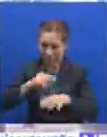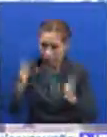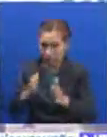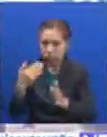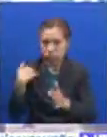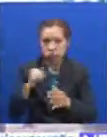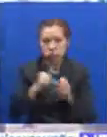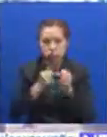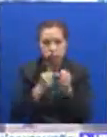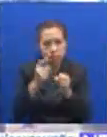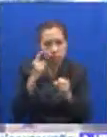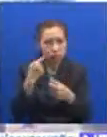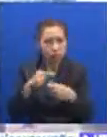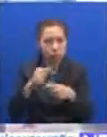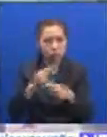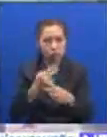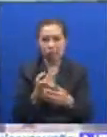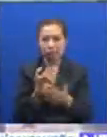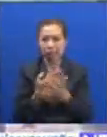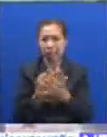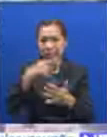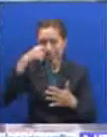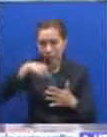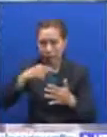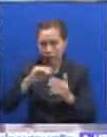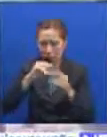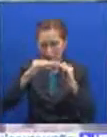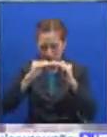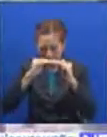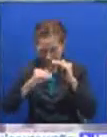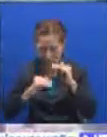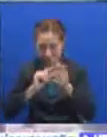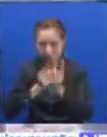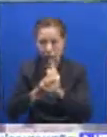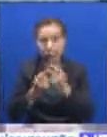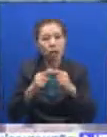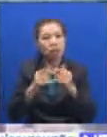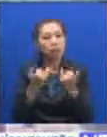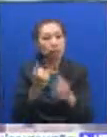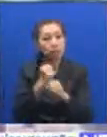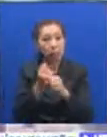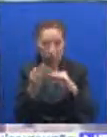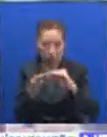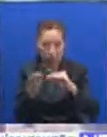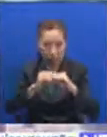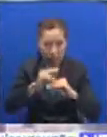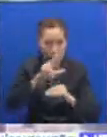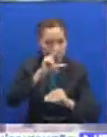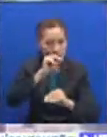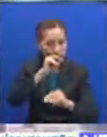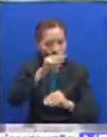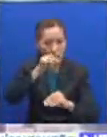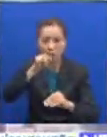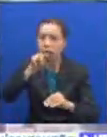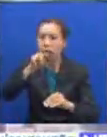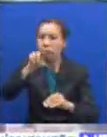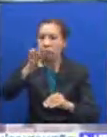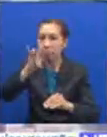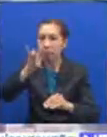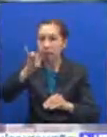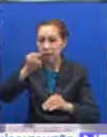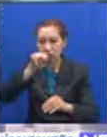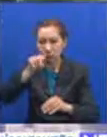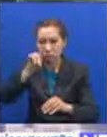ามที่จะปรับฐานลงมาซึ่งภายใน 1-2 วันนี้นะคะไม่สามารถกลับขึ้นไปอยู่ที่32.80 บาทต่อเหรียญสหรัฐ